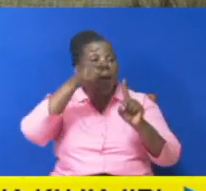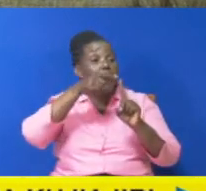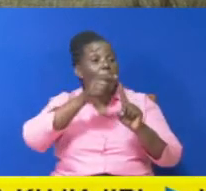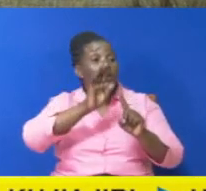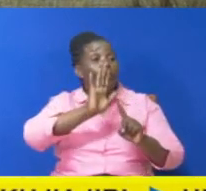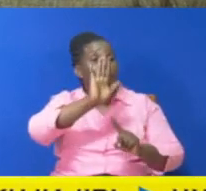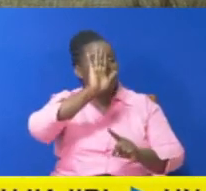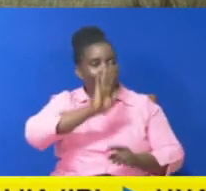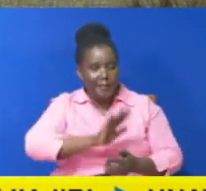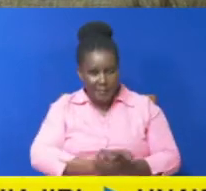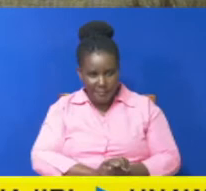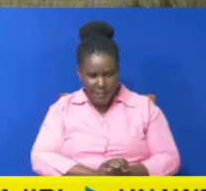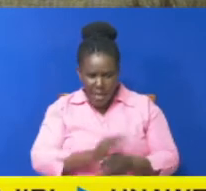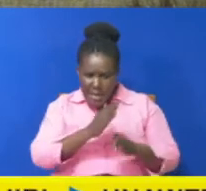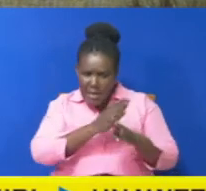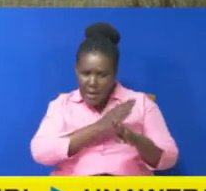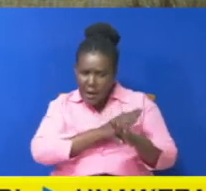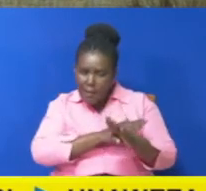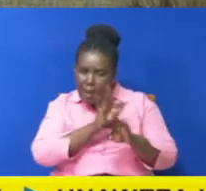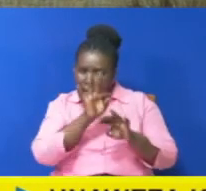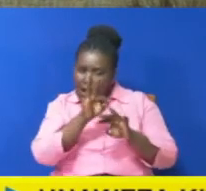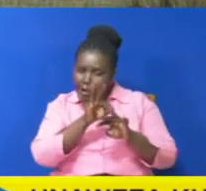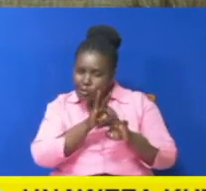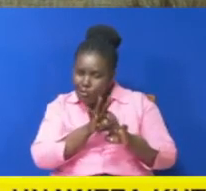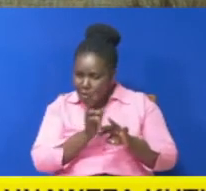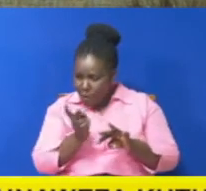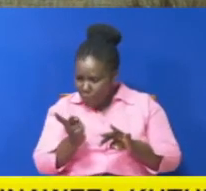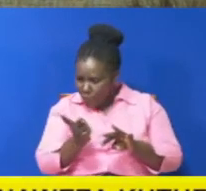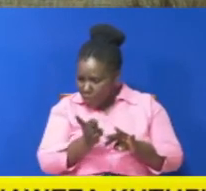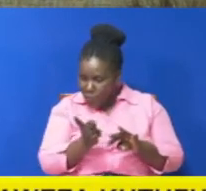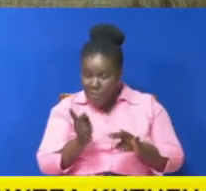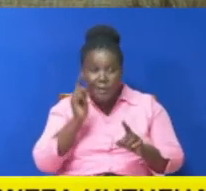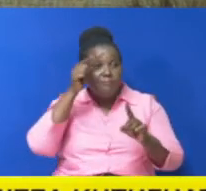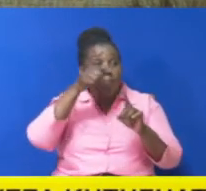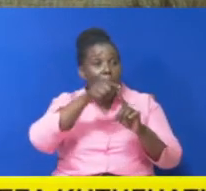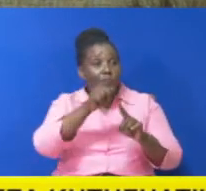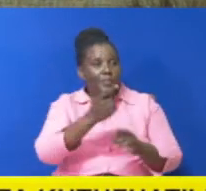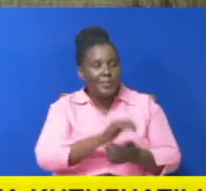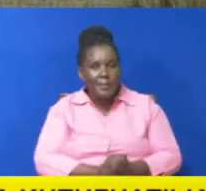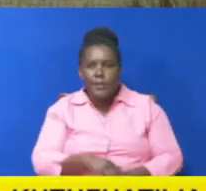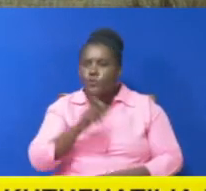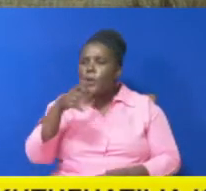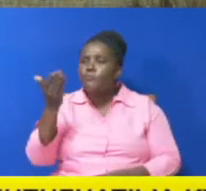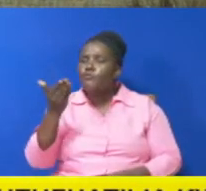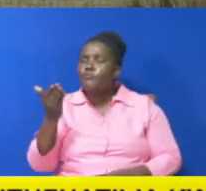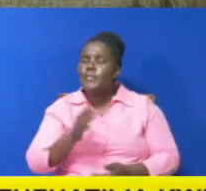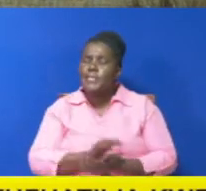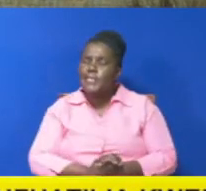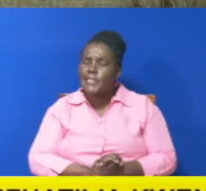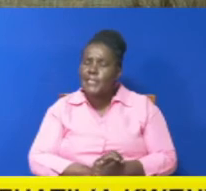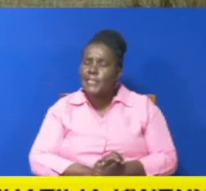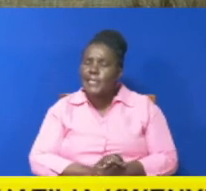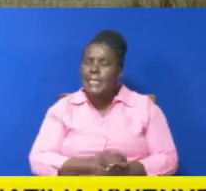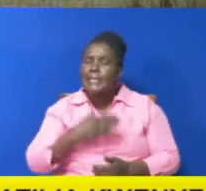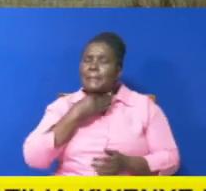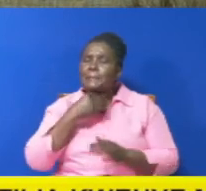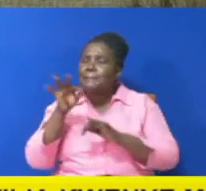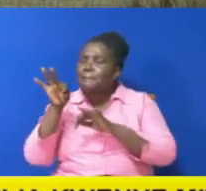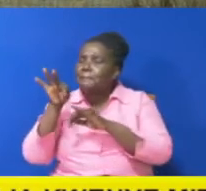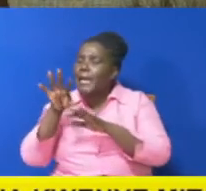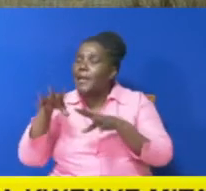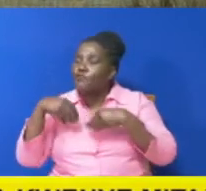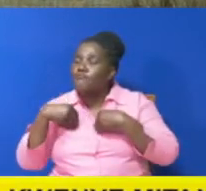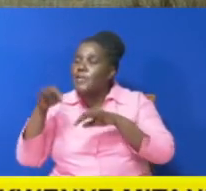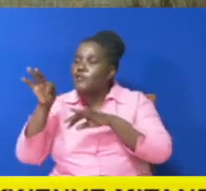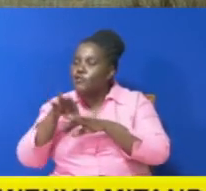yeye anapomlekea kwenye ndoa. Kuna mwingine anatamani kuolewa lakini maono yake sio kuwa na familia. Yani yeye anakuambia mimi nataka ni enjoy tu. Mwingine anaingia kwenye ndoa